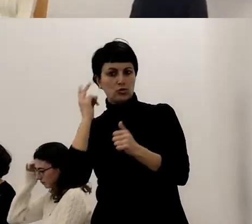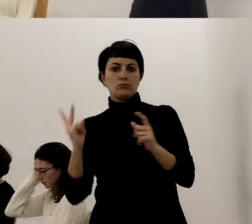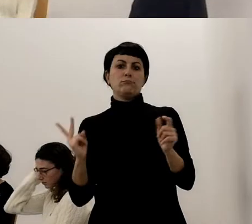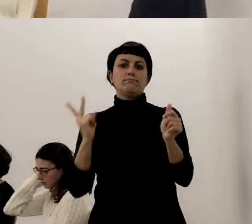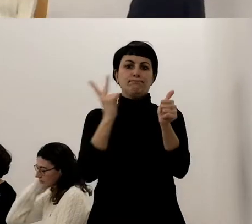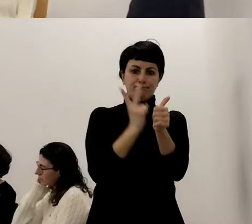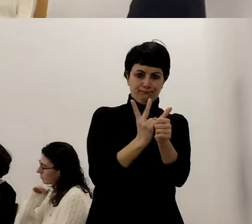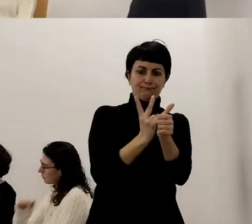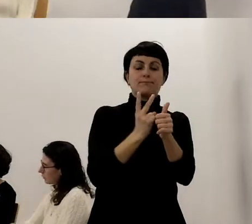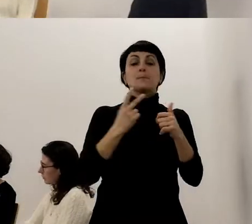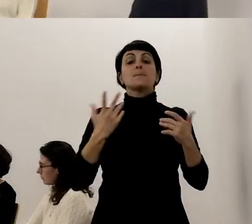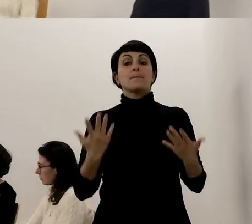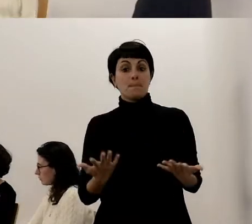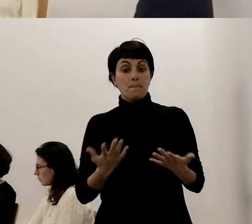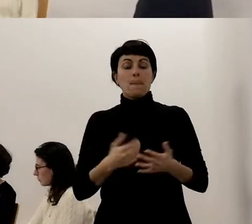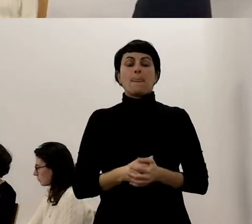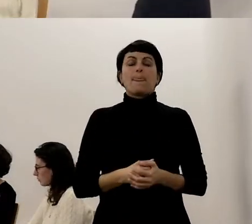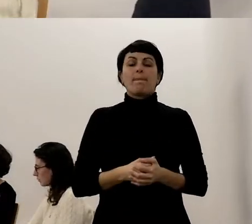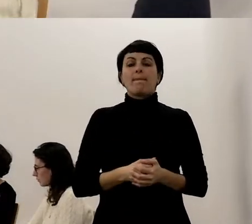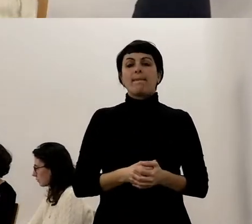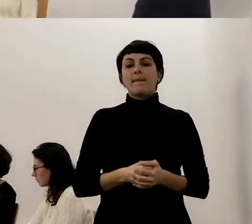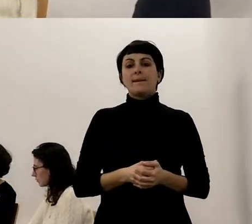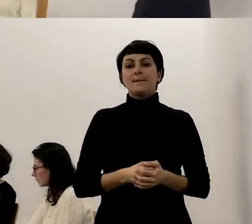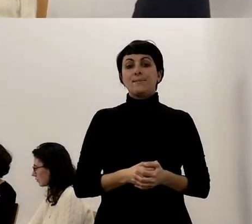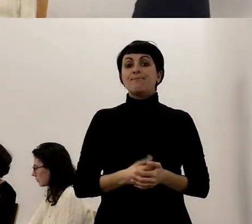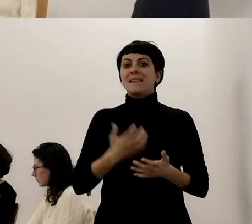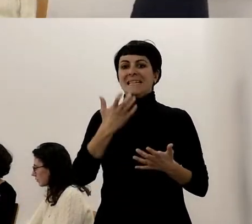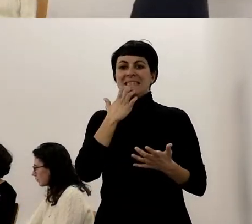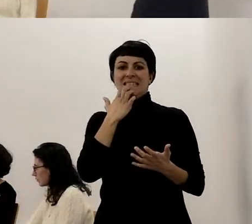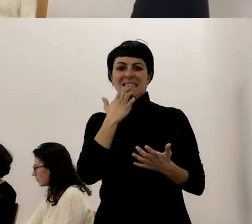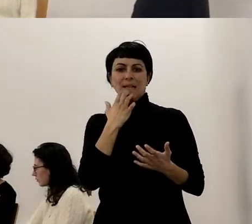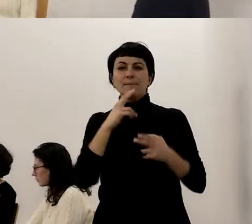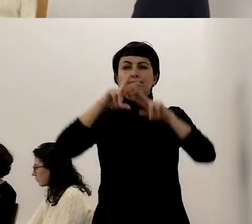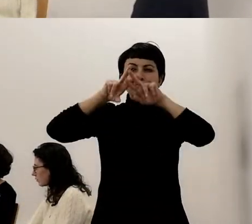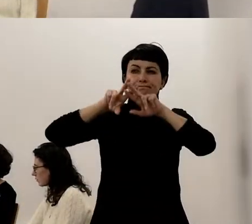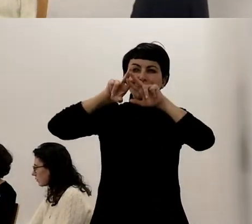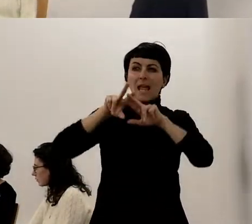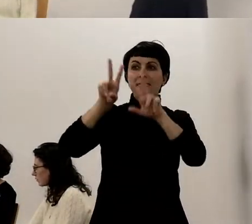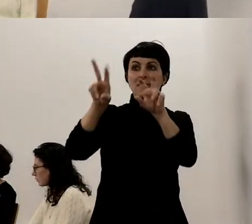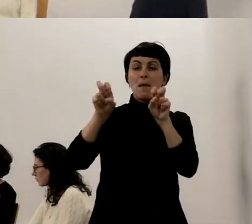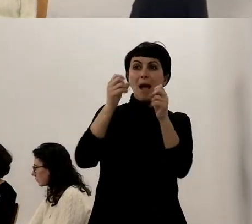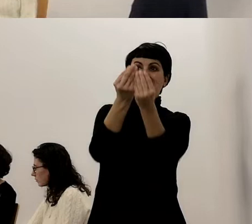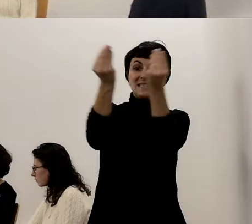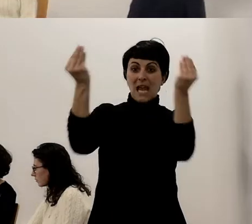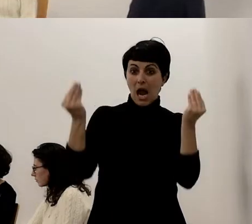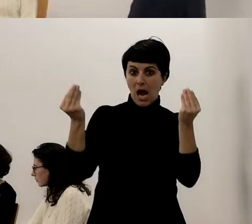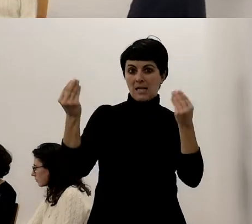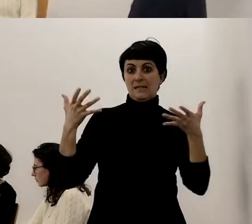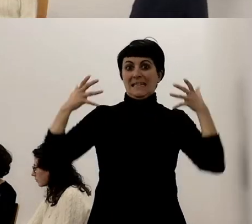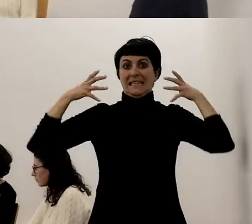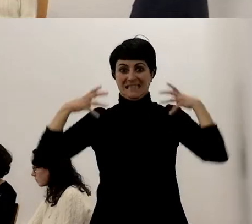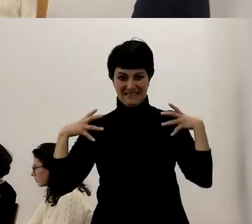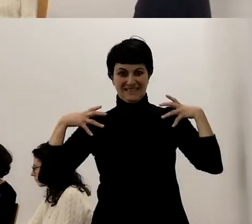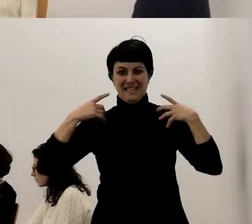és cert que a l'hora de... Si ens mirem més el fet geganter, a l'hora de portar els